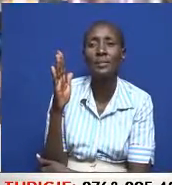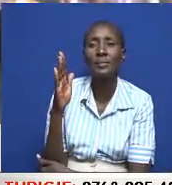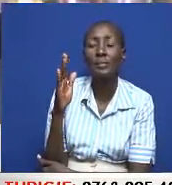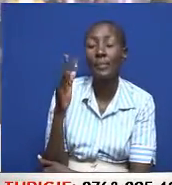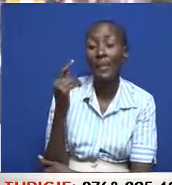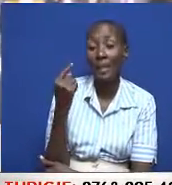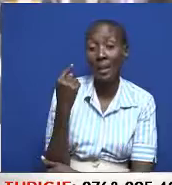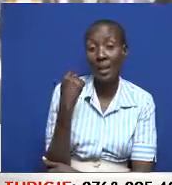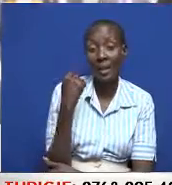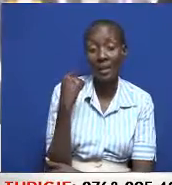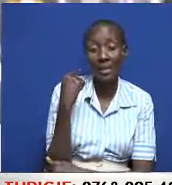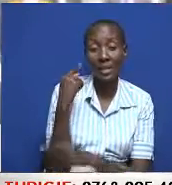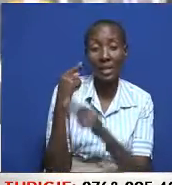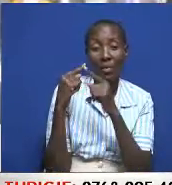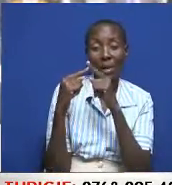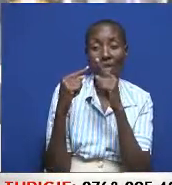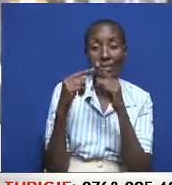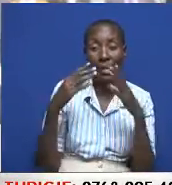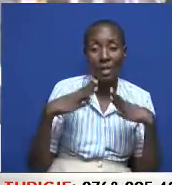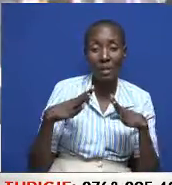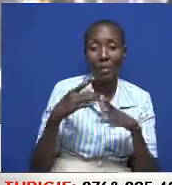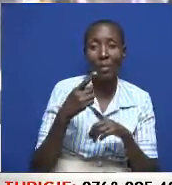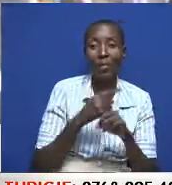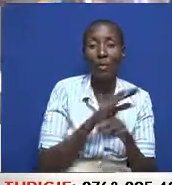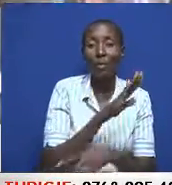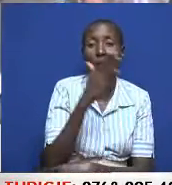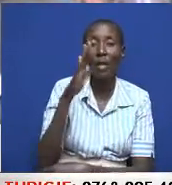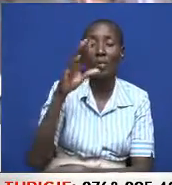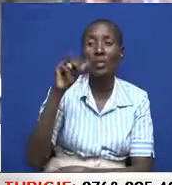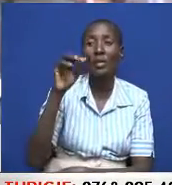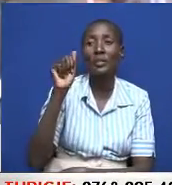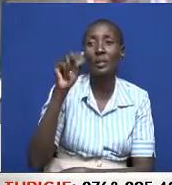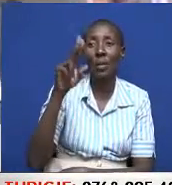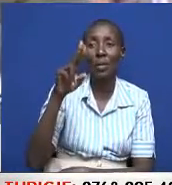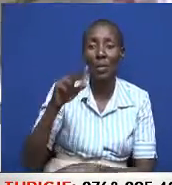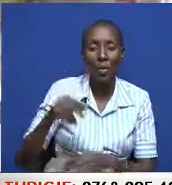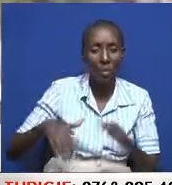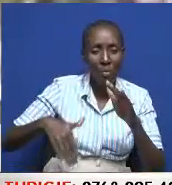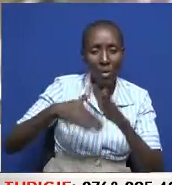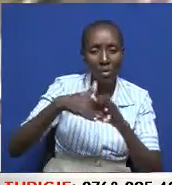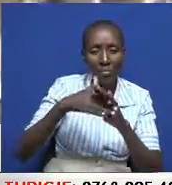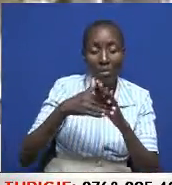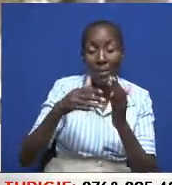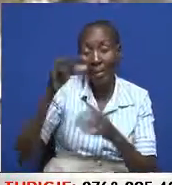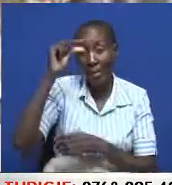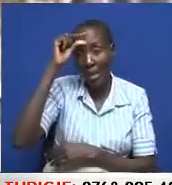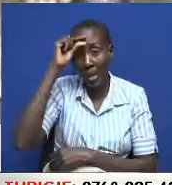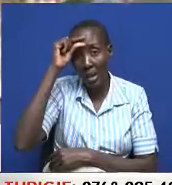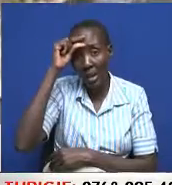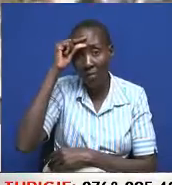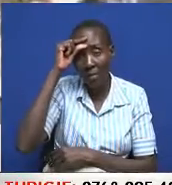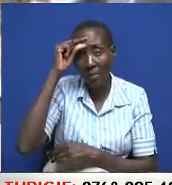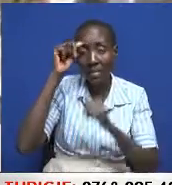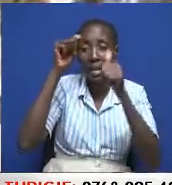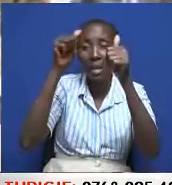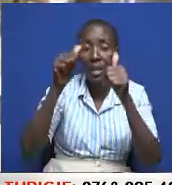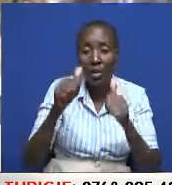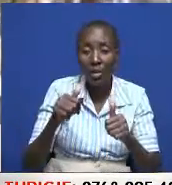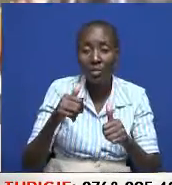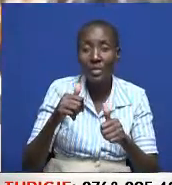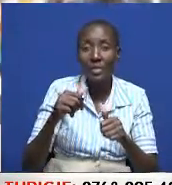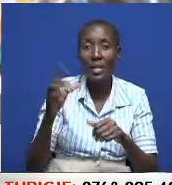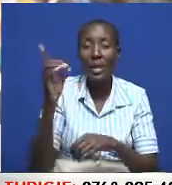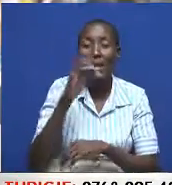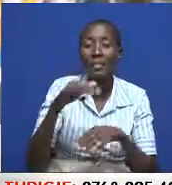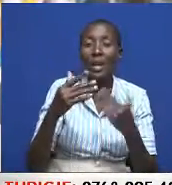tumeweza kushuhudia kuona kwamba baadhi ya watu kutoka eneo la msitu wa Mau wanazidi kufurushwa. Je, serikali imewapatia makataa siku ngapi kabla waweze